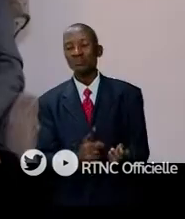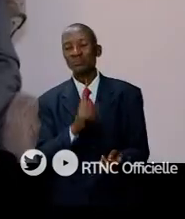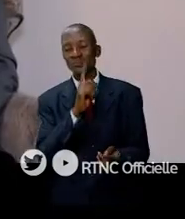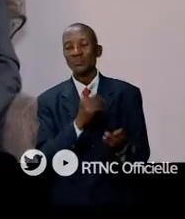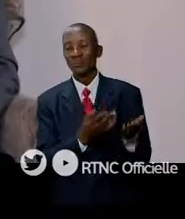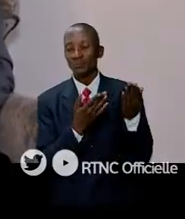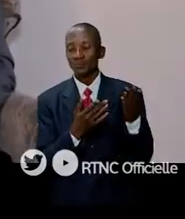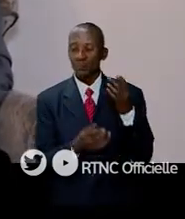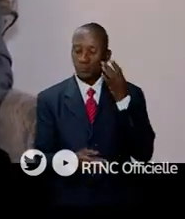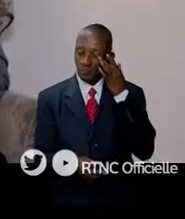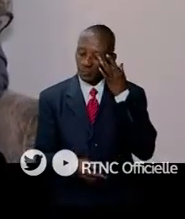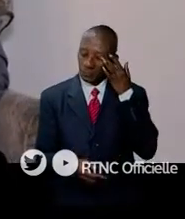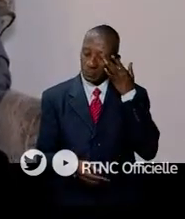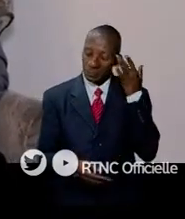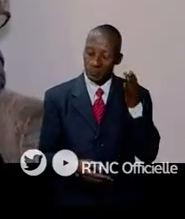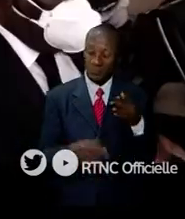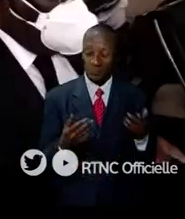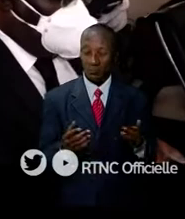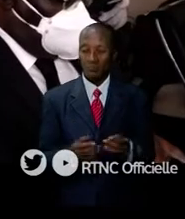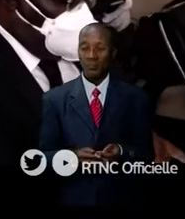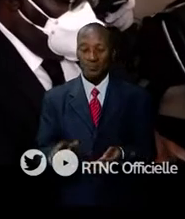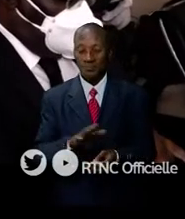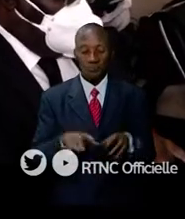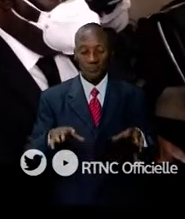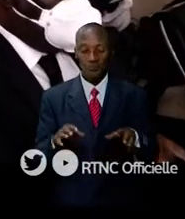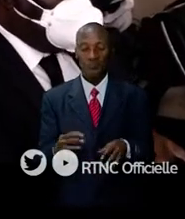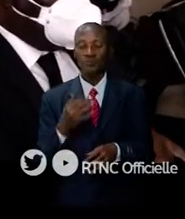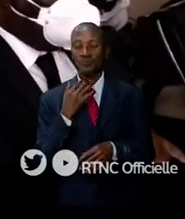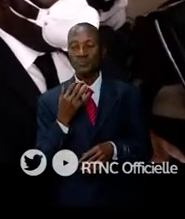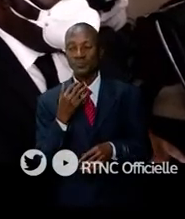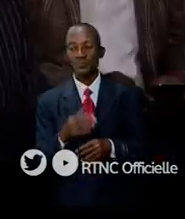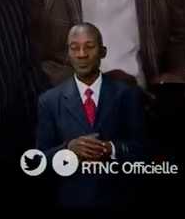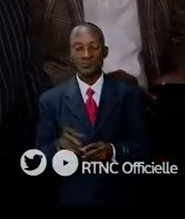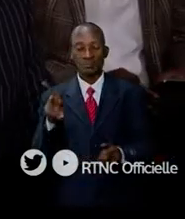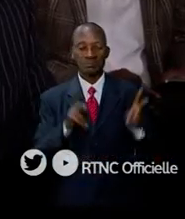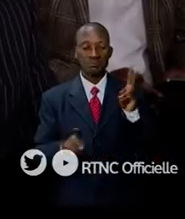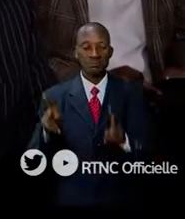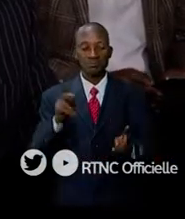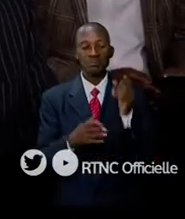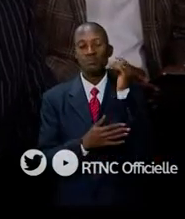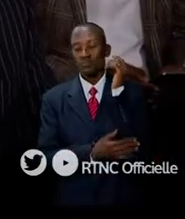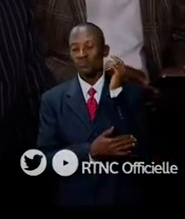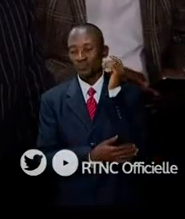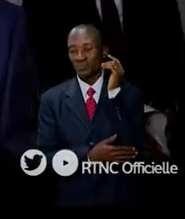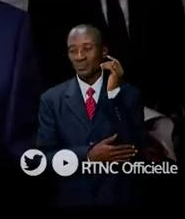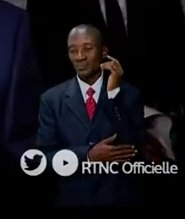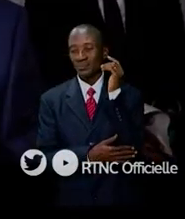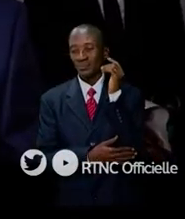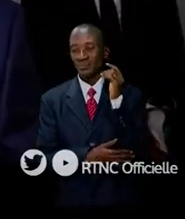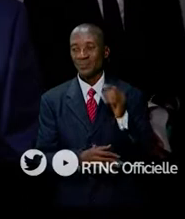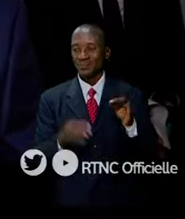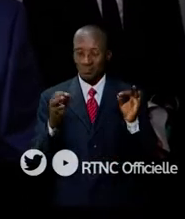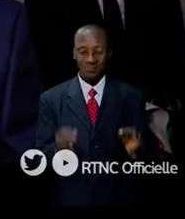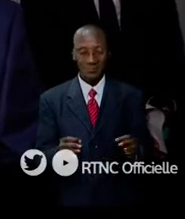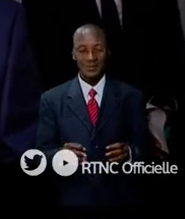congolais, l'énigme congolais, pays riche, population pauvre, cette lutte apparaît comme une